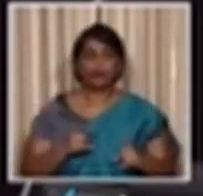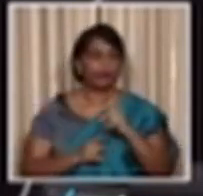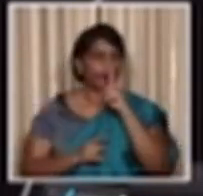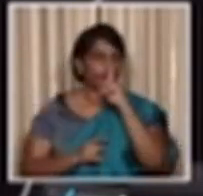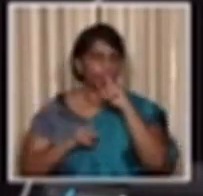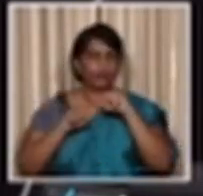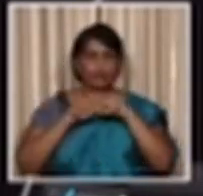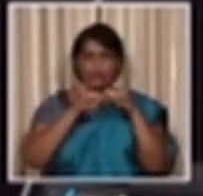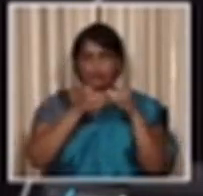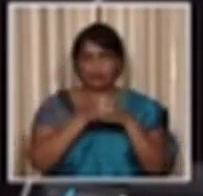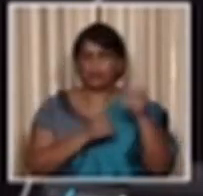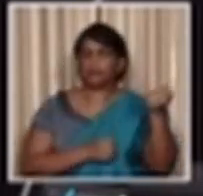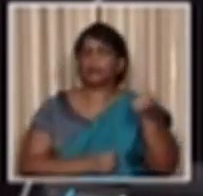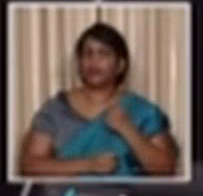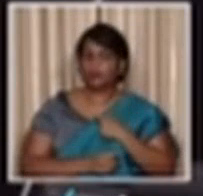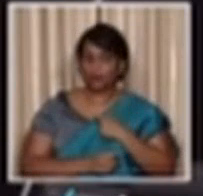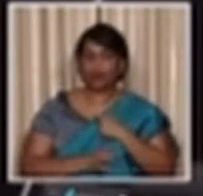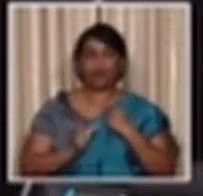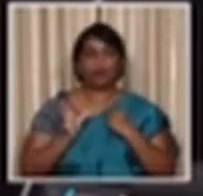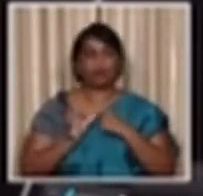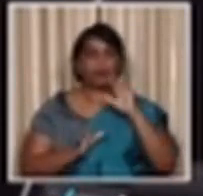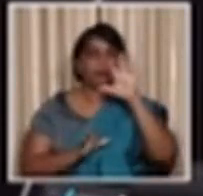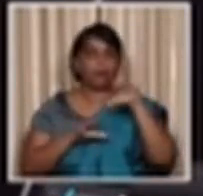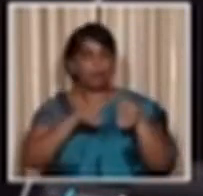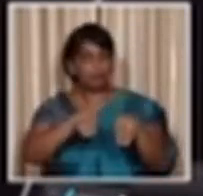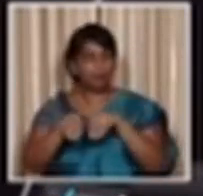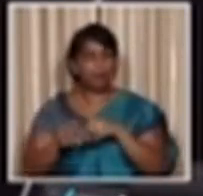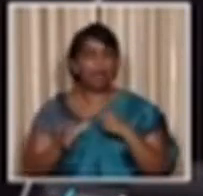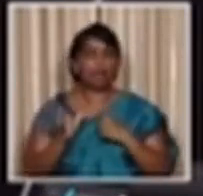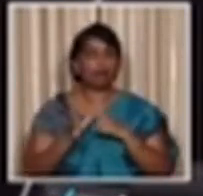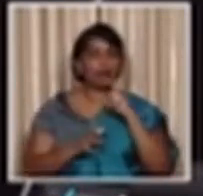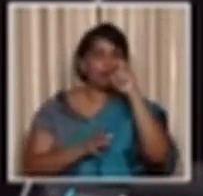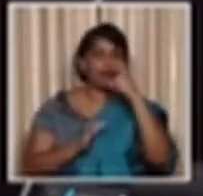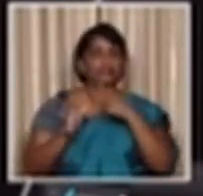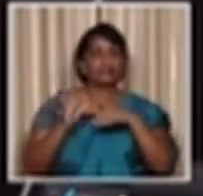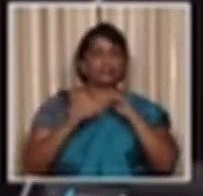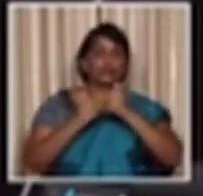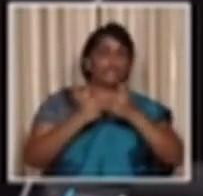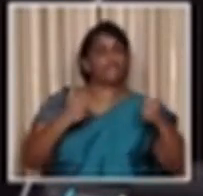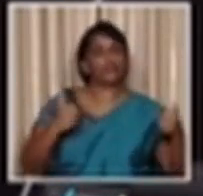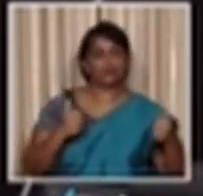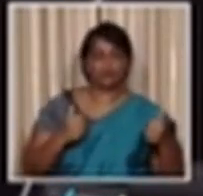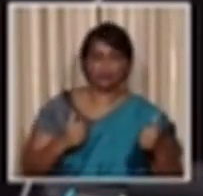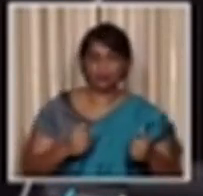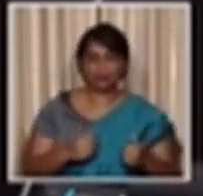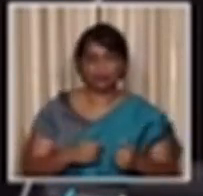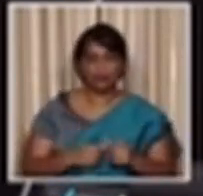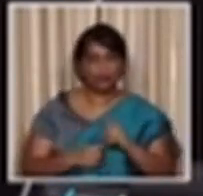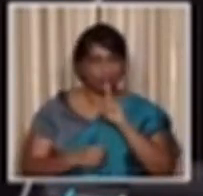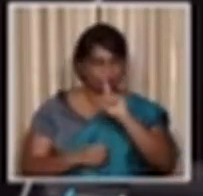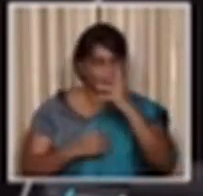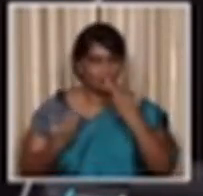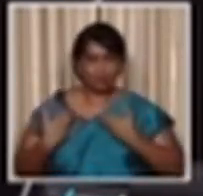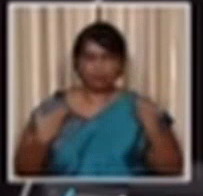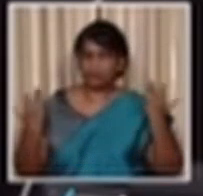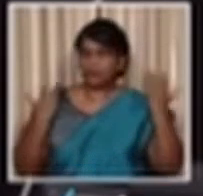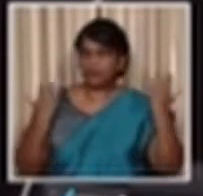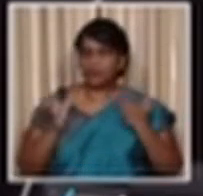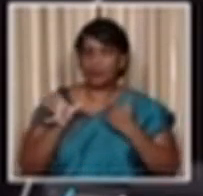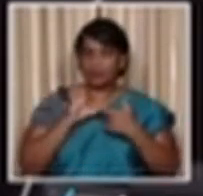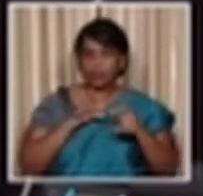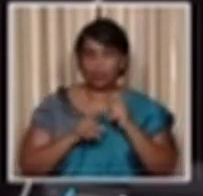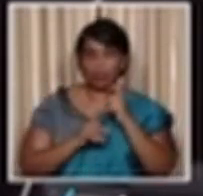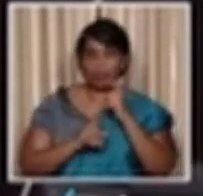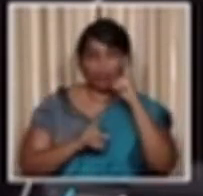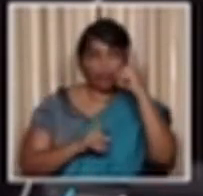එක කණ්ඩායමක් ඇවිල්ලා කිව්වේ අක්කර පහක් වගා කරන නම් අක්කර භාගයක් සතුන්ට කියලා වෙන් කරන්න කියලා. එහෙම කරන්න පුළුවන් කමක් නැහැනේ. සතුන් තෝරගෙන අක්කර